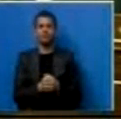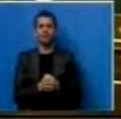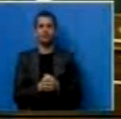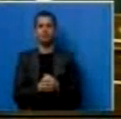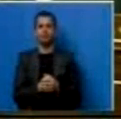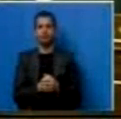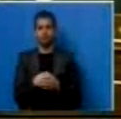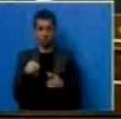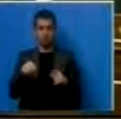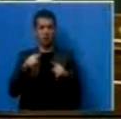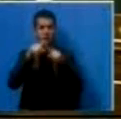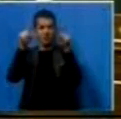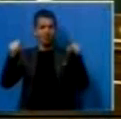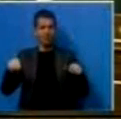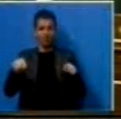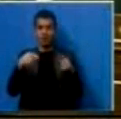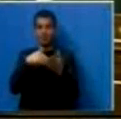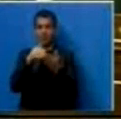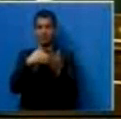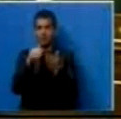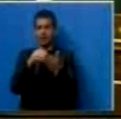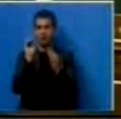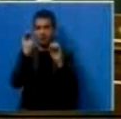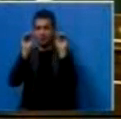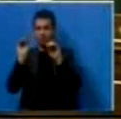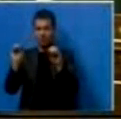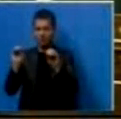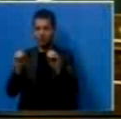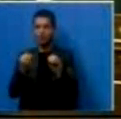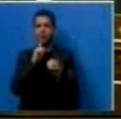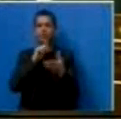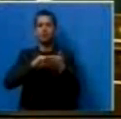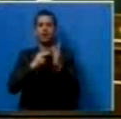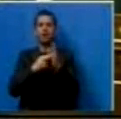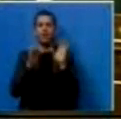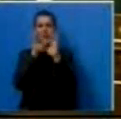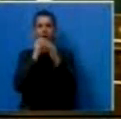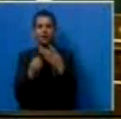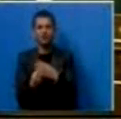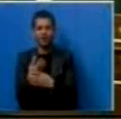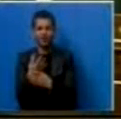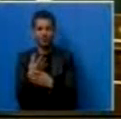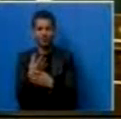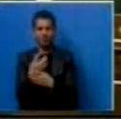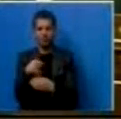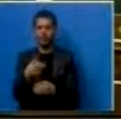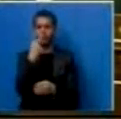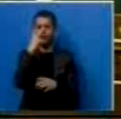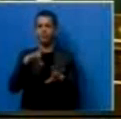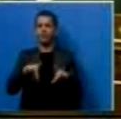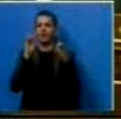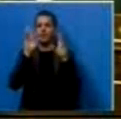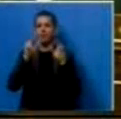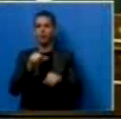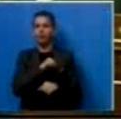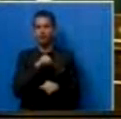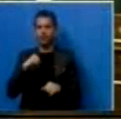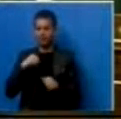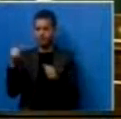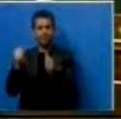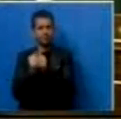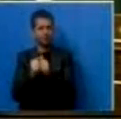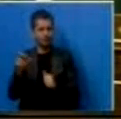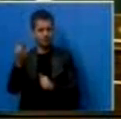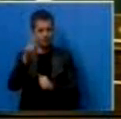kornizë afatmesme e shpenzimeve nuk ka qasje strategjike për zhvillim. Këto e identifikon edhe vetë Bashkimi